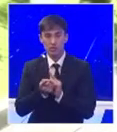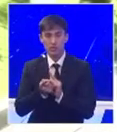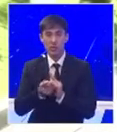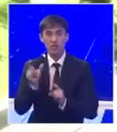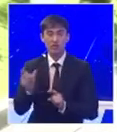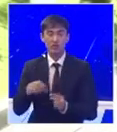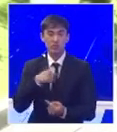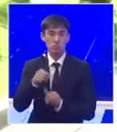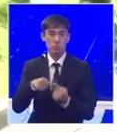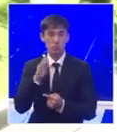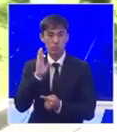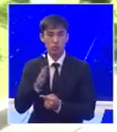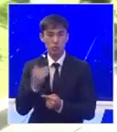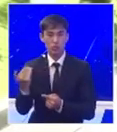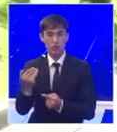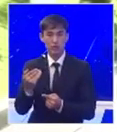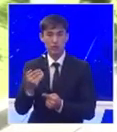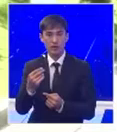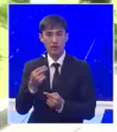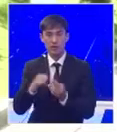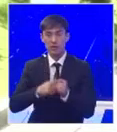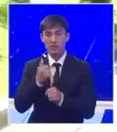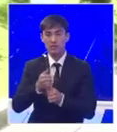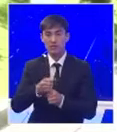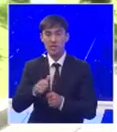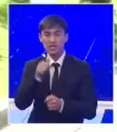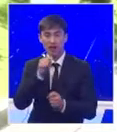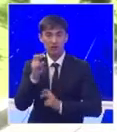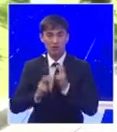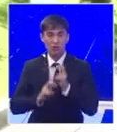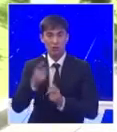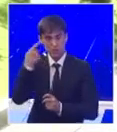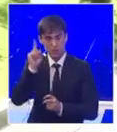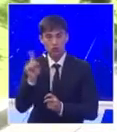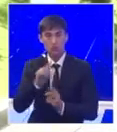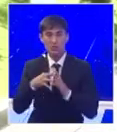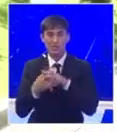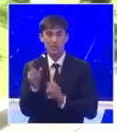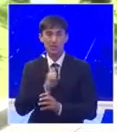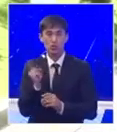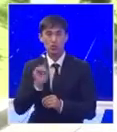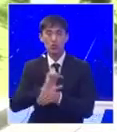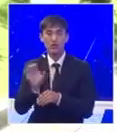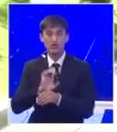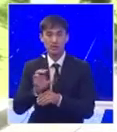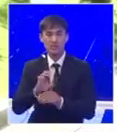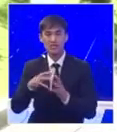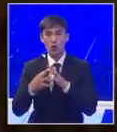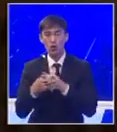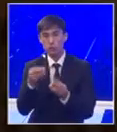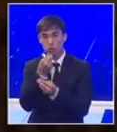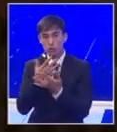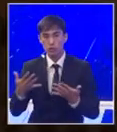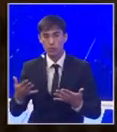человек из бизнеса напрямую, тем более он, видите, говорит, возглавлял сахарный завод, он знает, что такое сельское хозяйство, что такое производители сельхозпродукции.